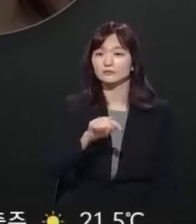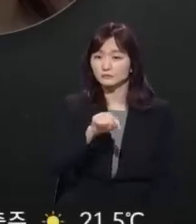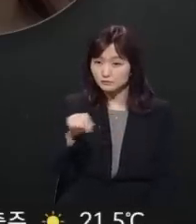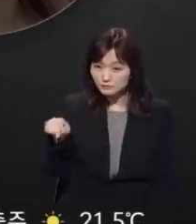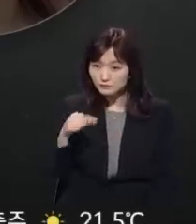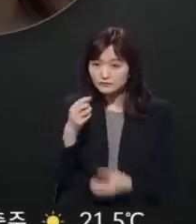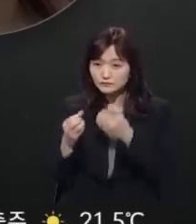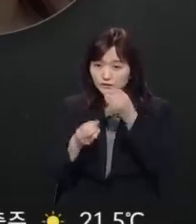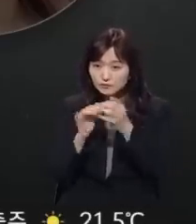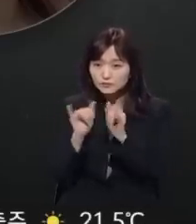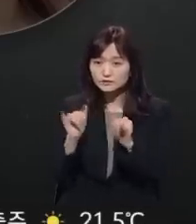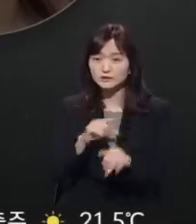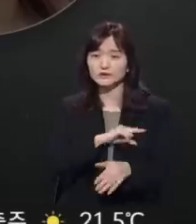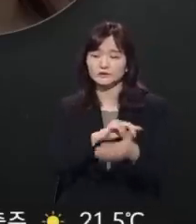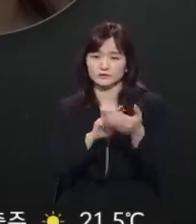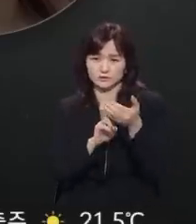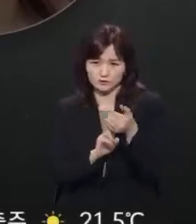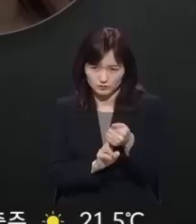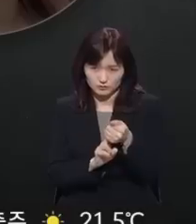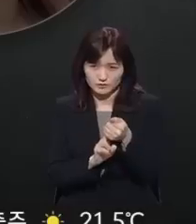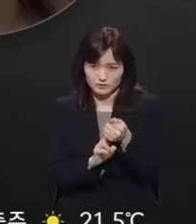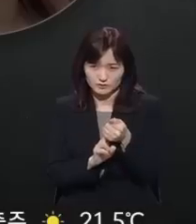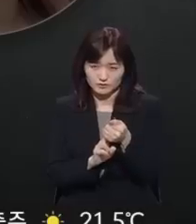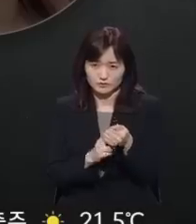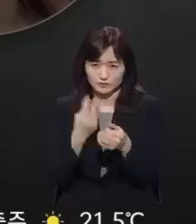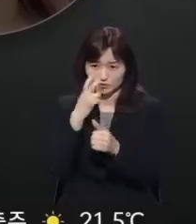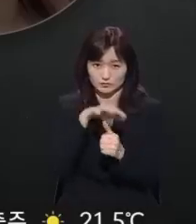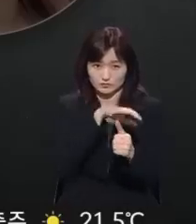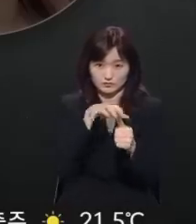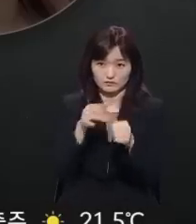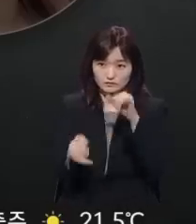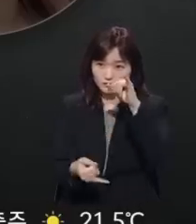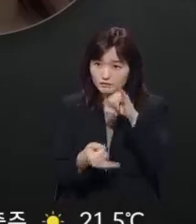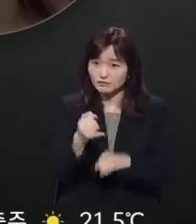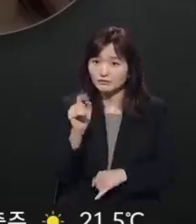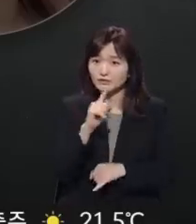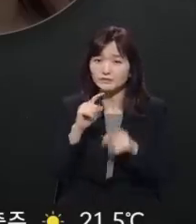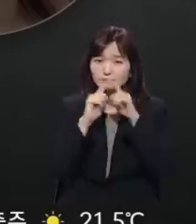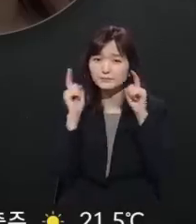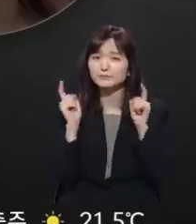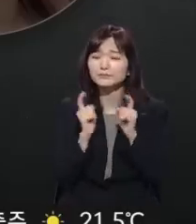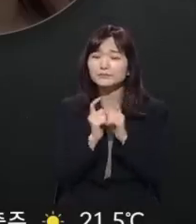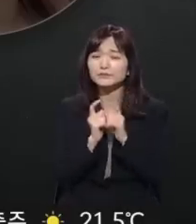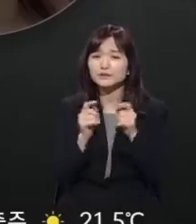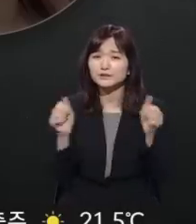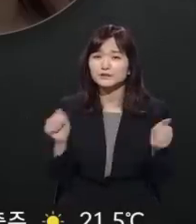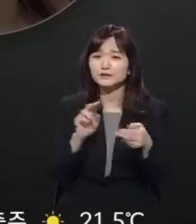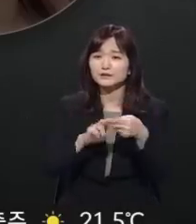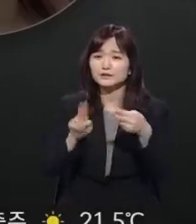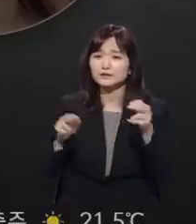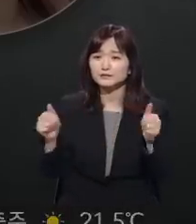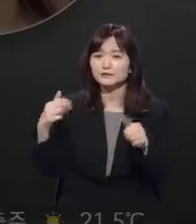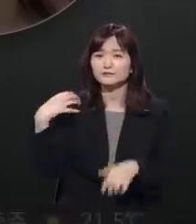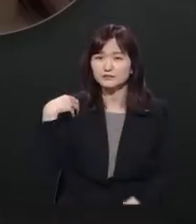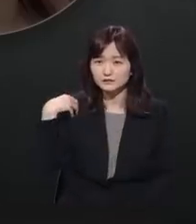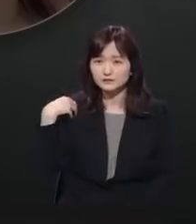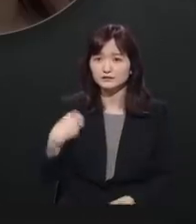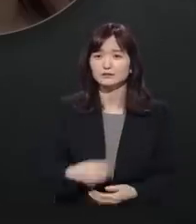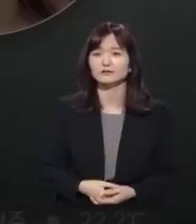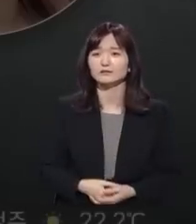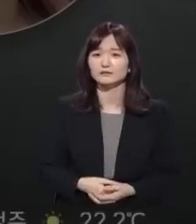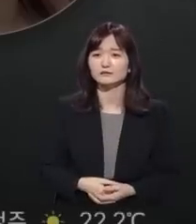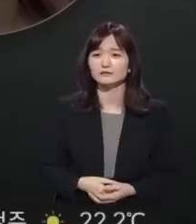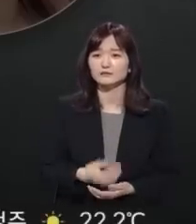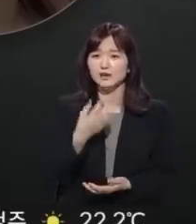진술자 모두의 익명성을 보장한다. 만약 어길 시 어떠한 민형사적의 책임을 받겠다. 라고